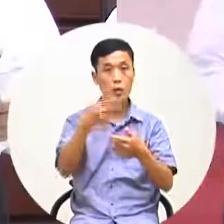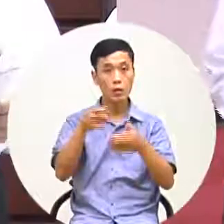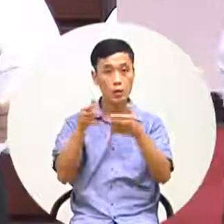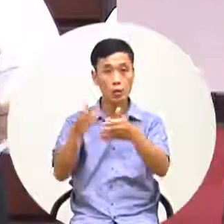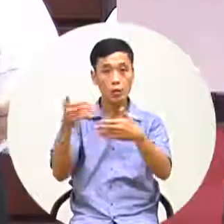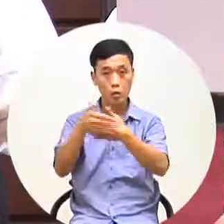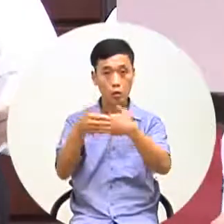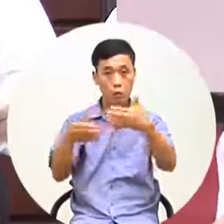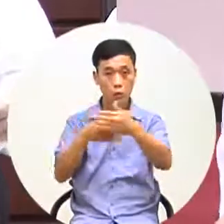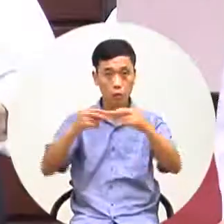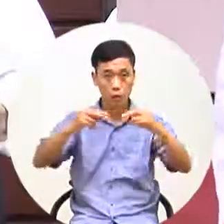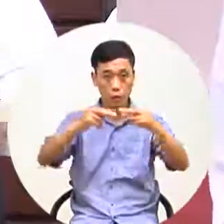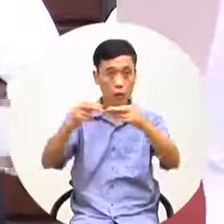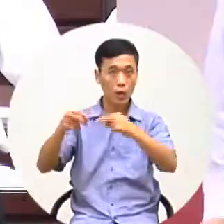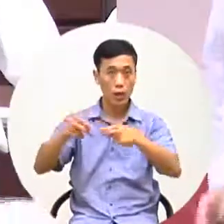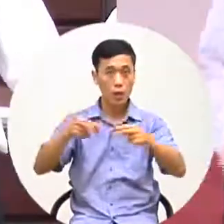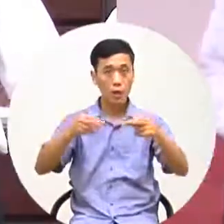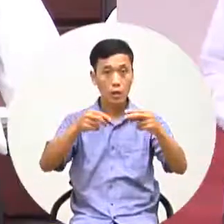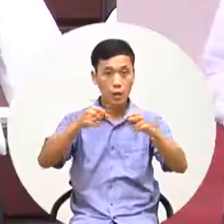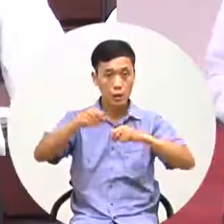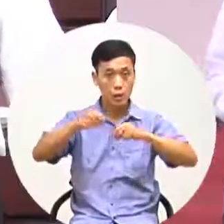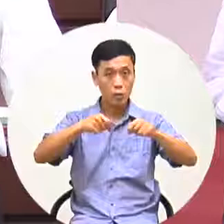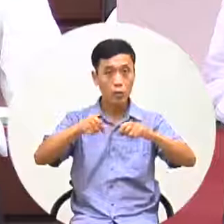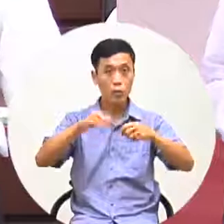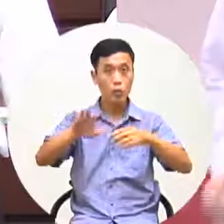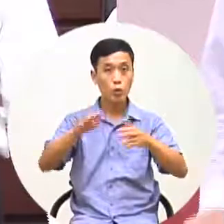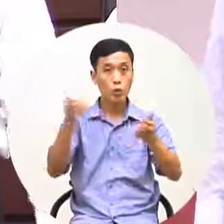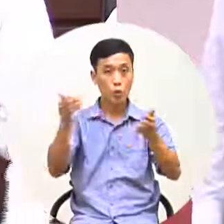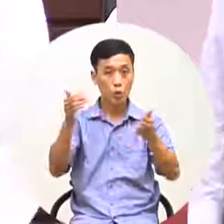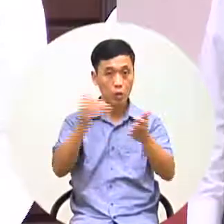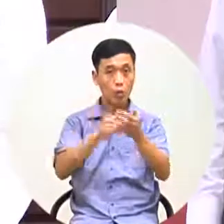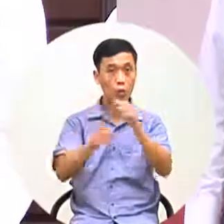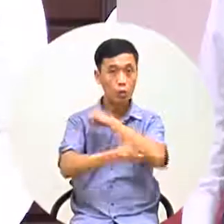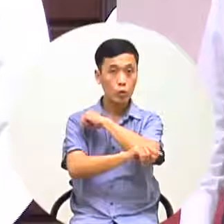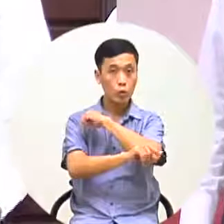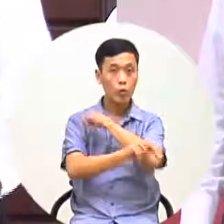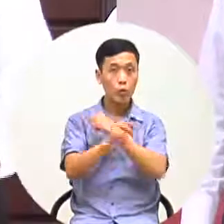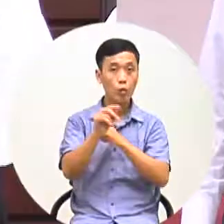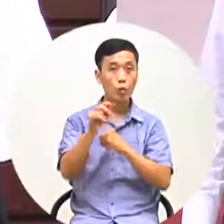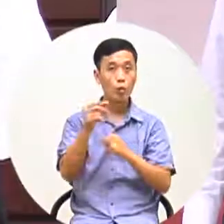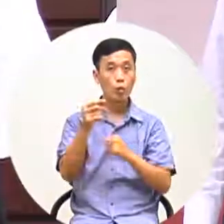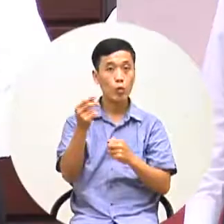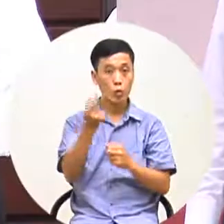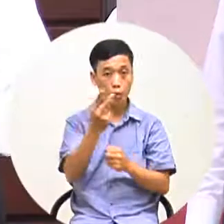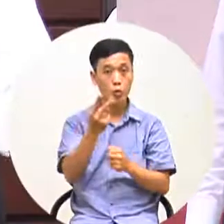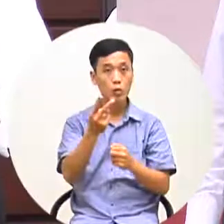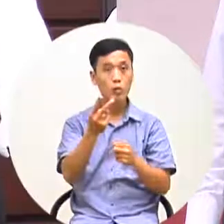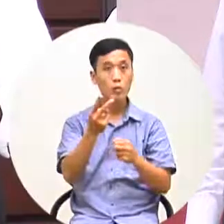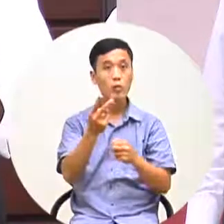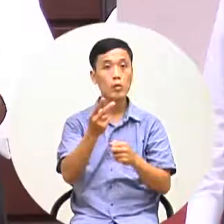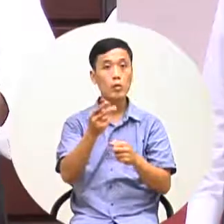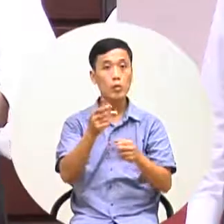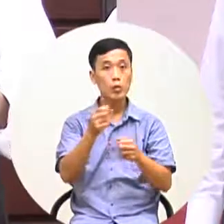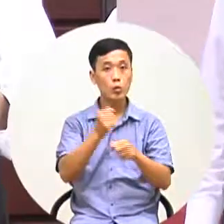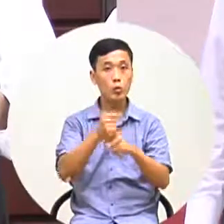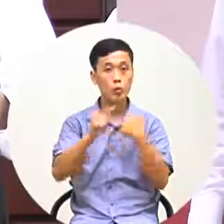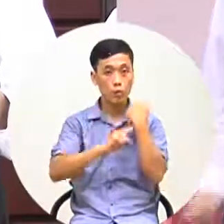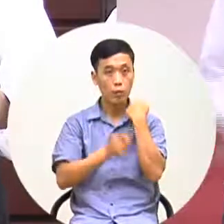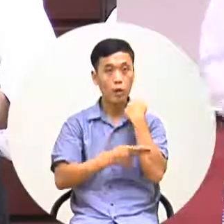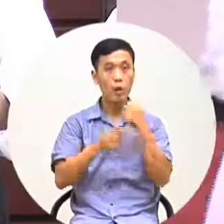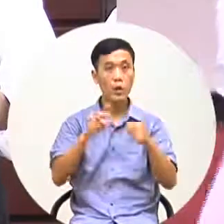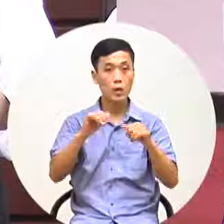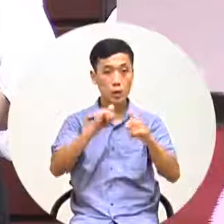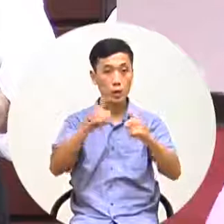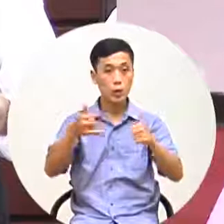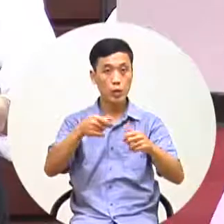分有两个结论啊，哈。那另外，议员在关心的第二个案子的部分，就是我们美浓